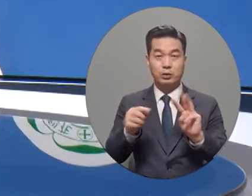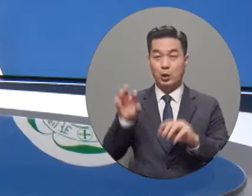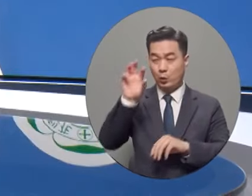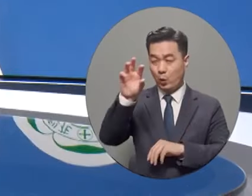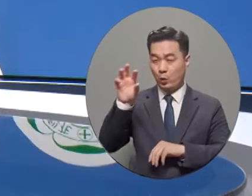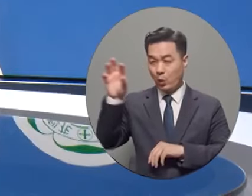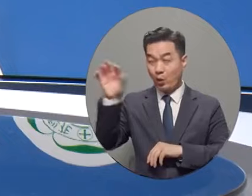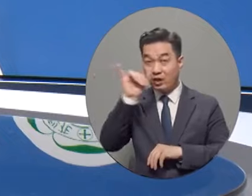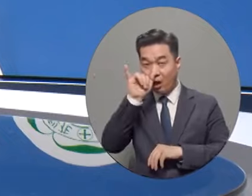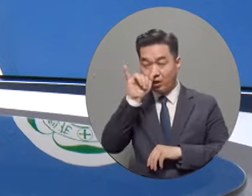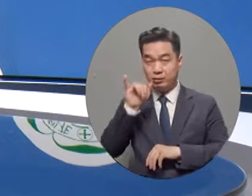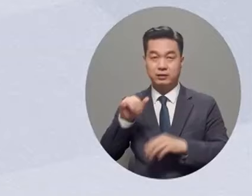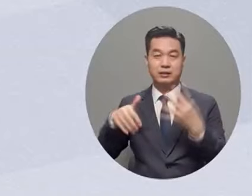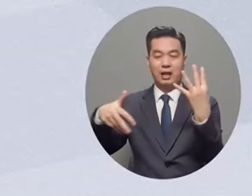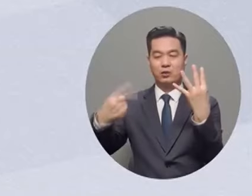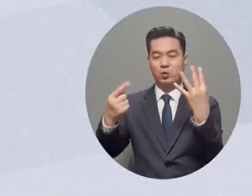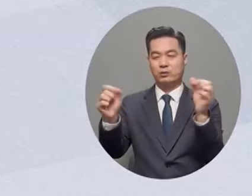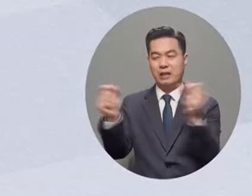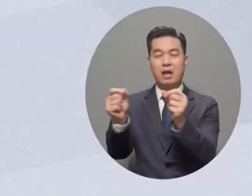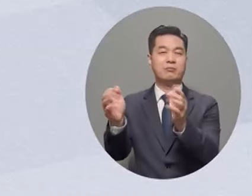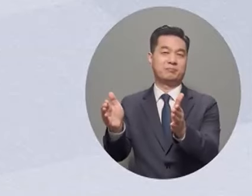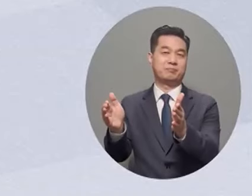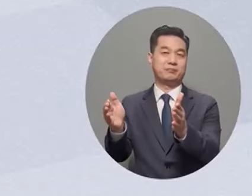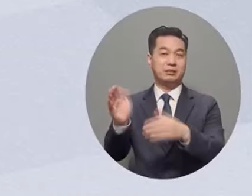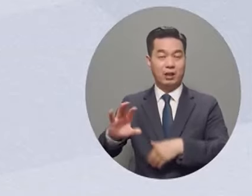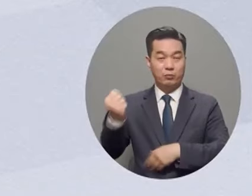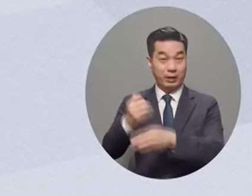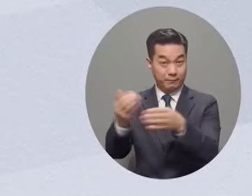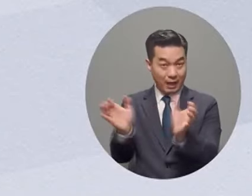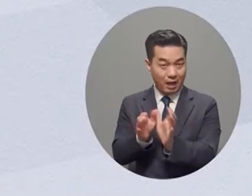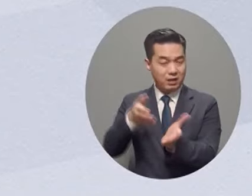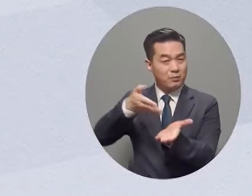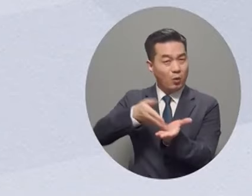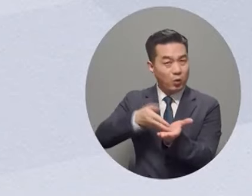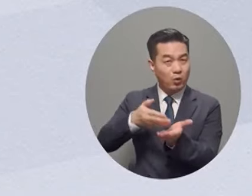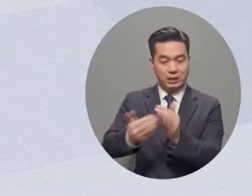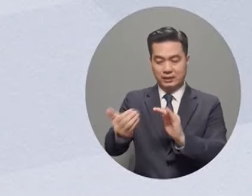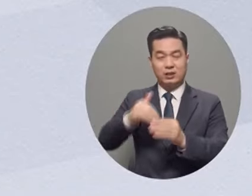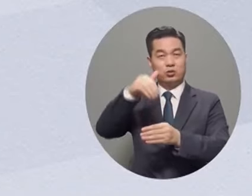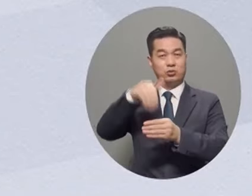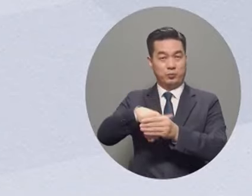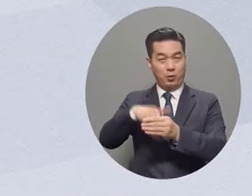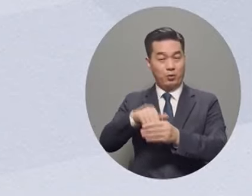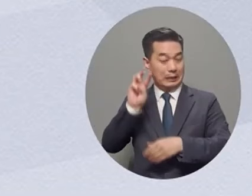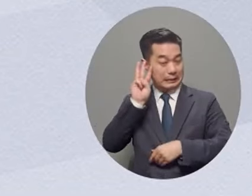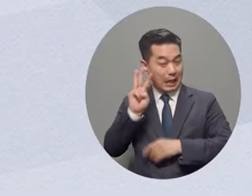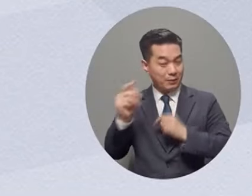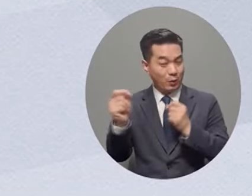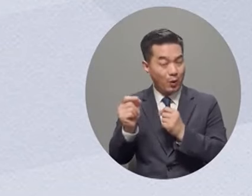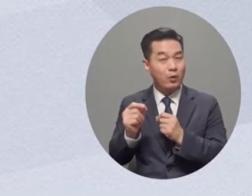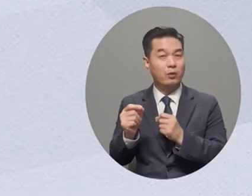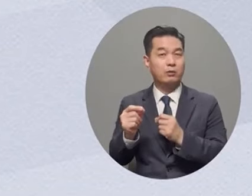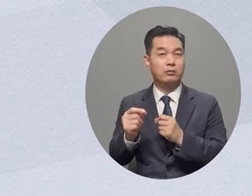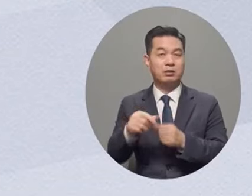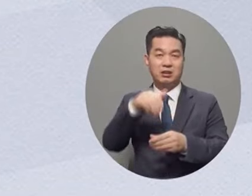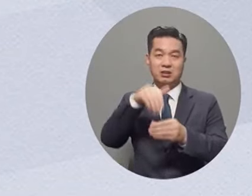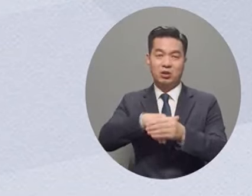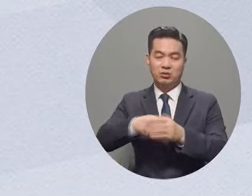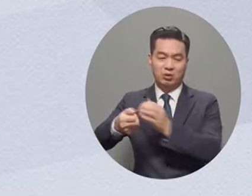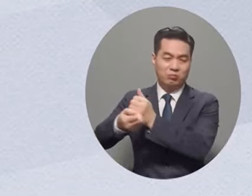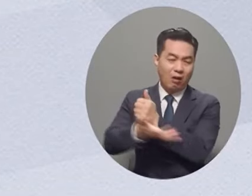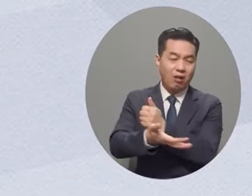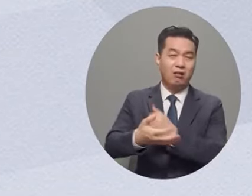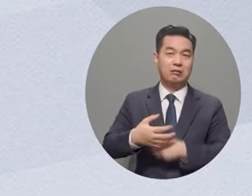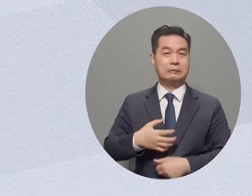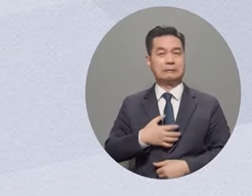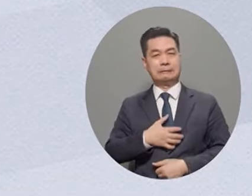4초에 불과했습니다 그러나 국민의 힘은이 보도가 사전 투표를 사흘 앞둔 시점에서 선거에 큰 영향을